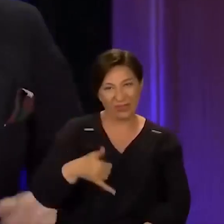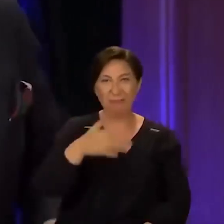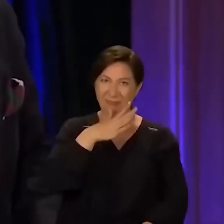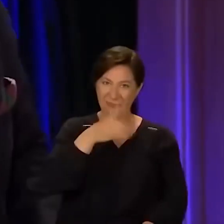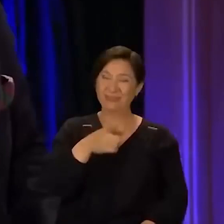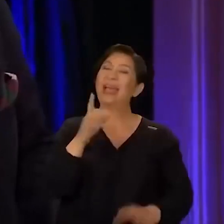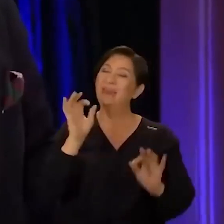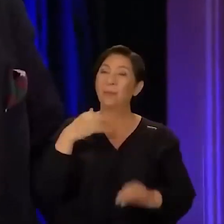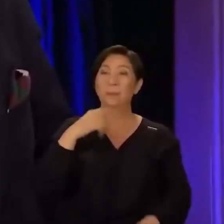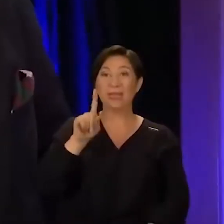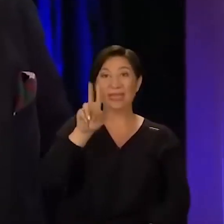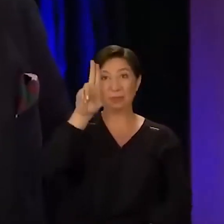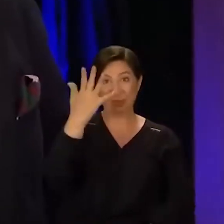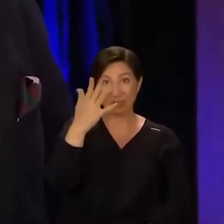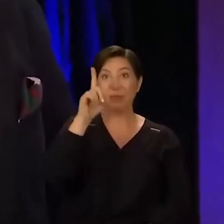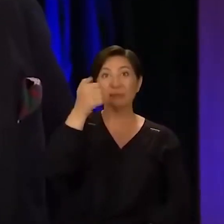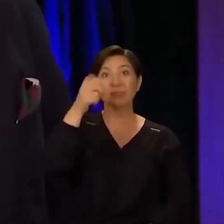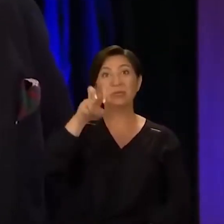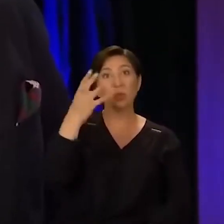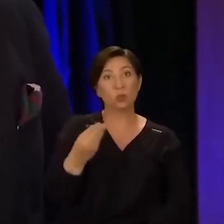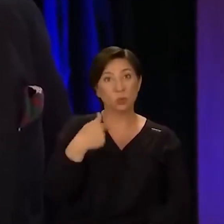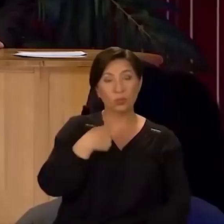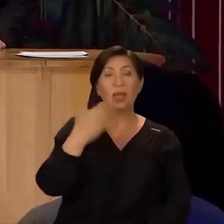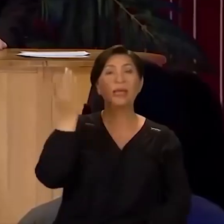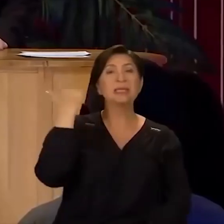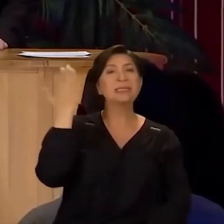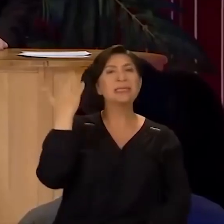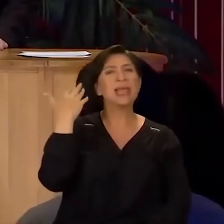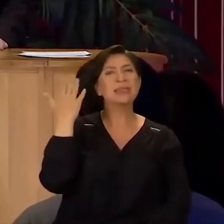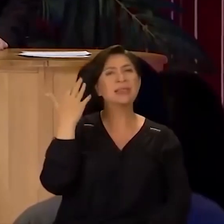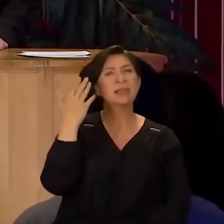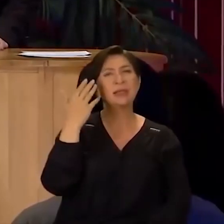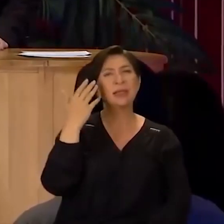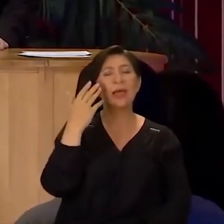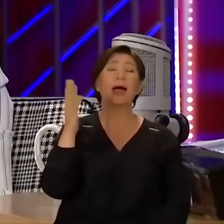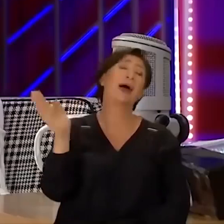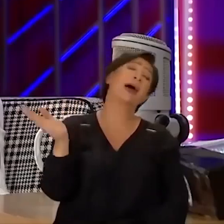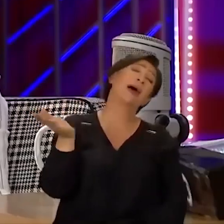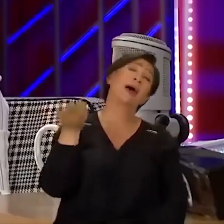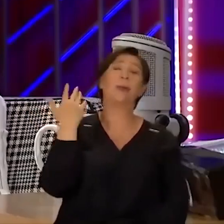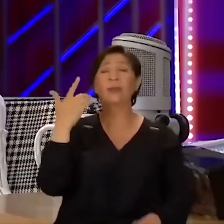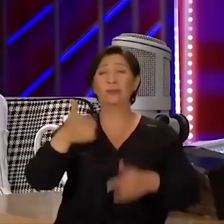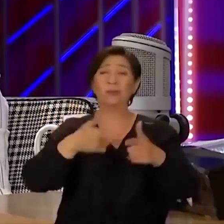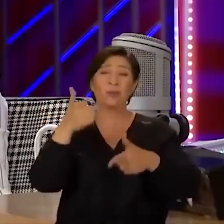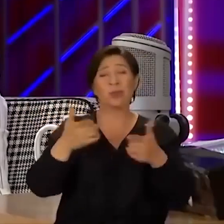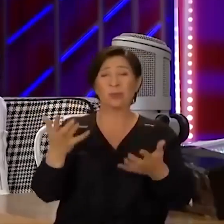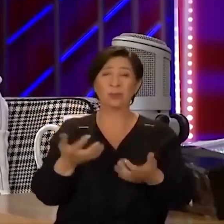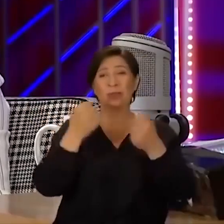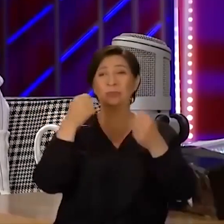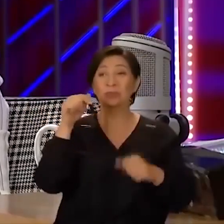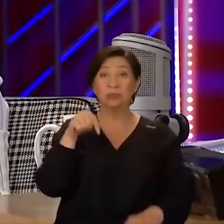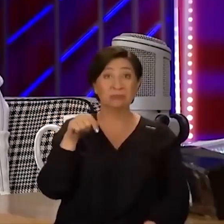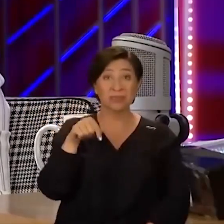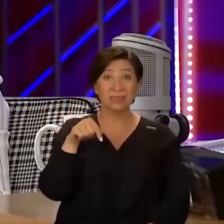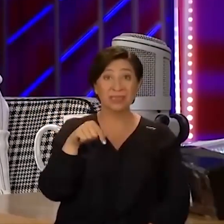biliyorsun ben bir 71 68 Eylül Eskiden seni falan diyordum Aman topuklu ayakkabı giyerim